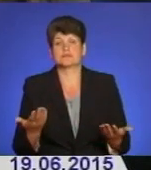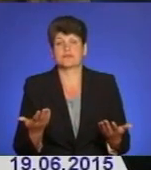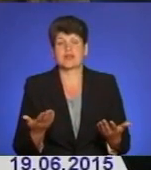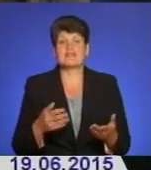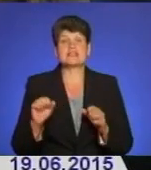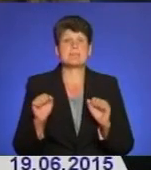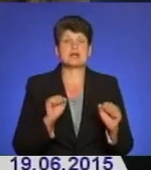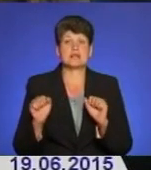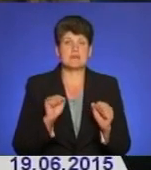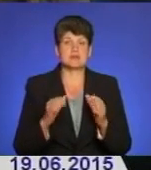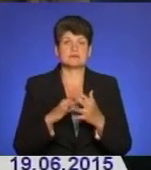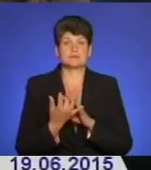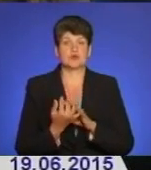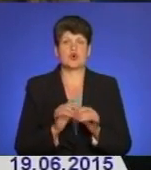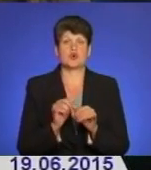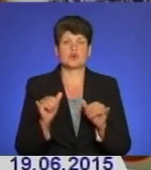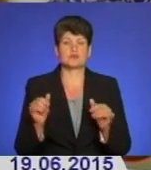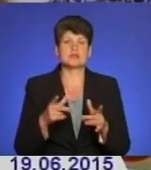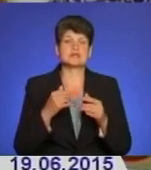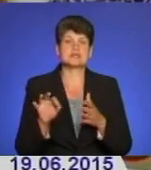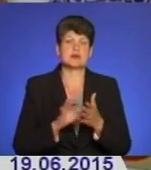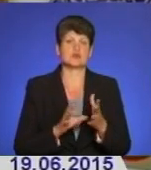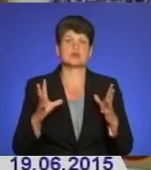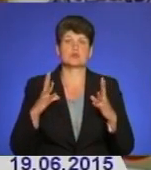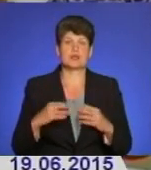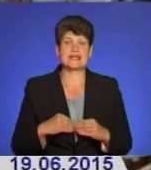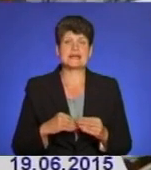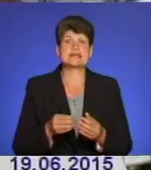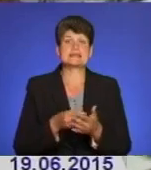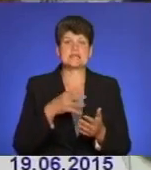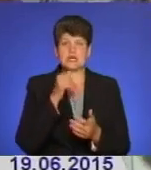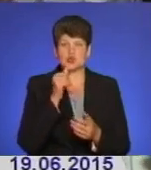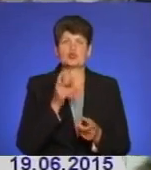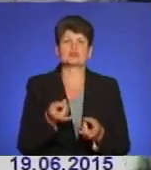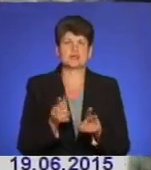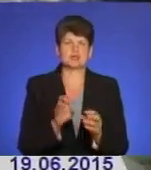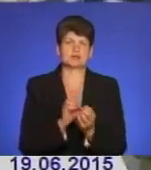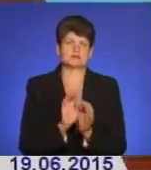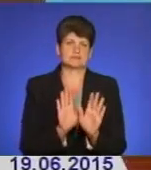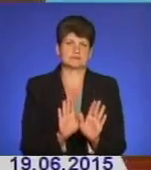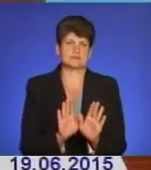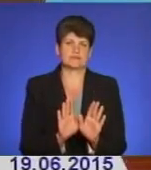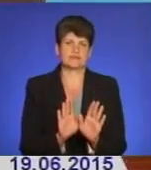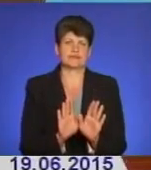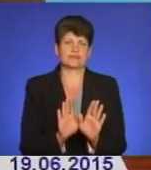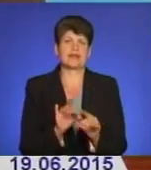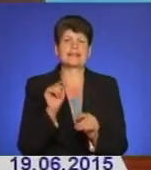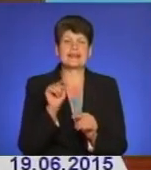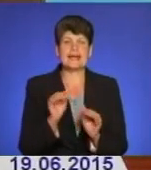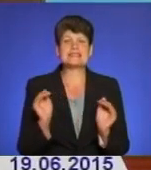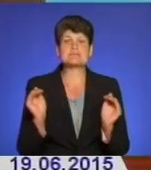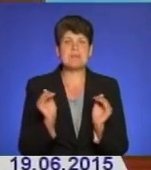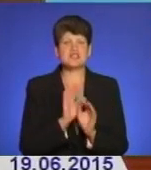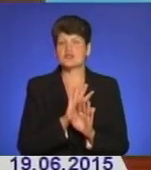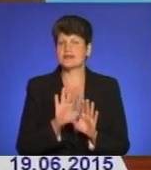департаменті агропромислового розвитку одразу заспокоюють – ціна цукру залишиться стабільною. Таке зменшення